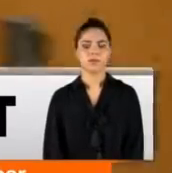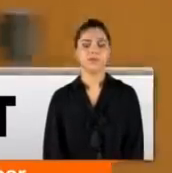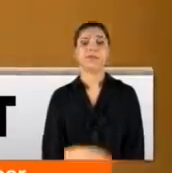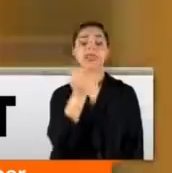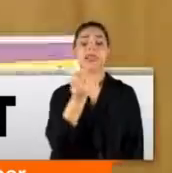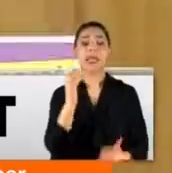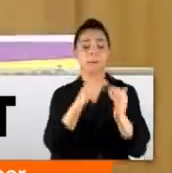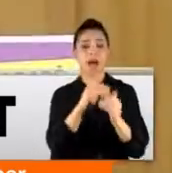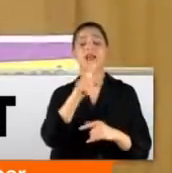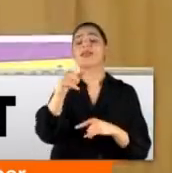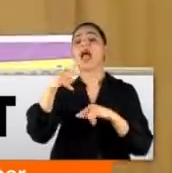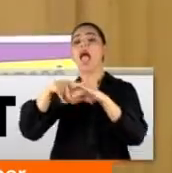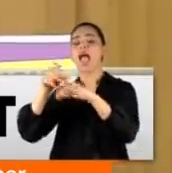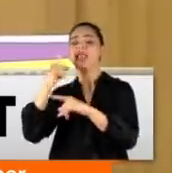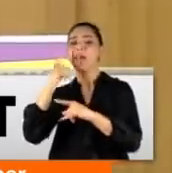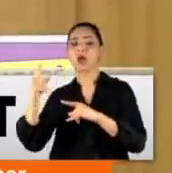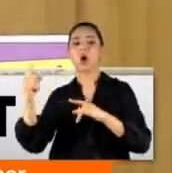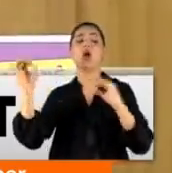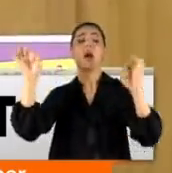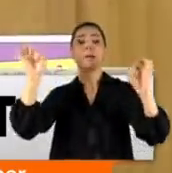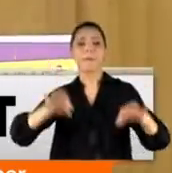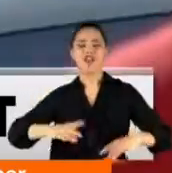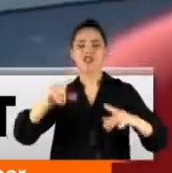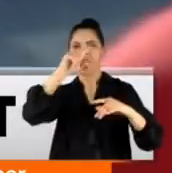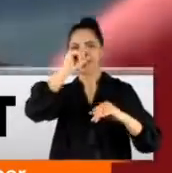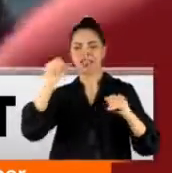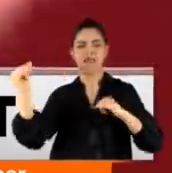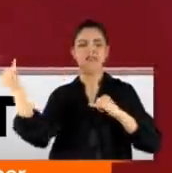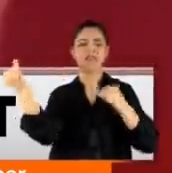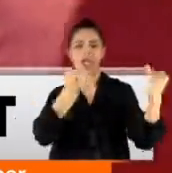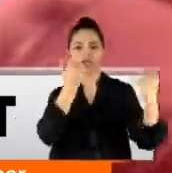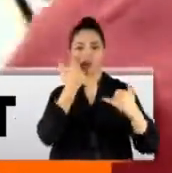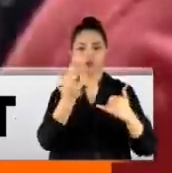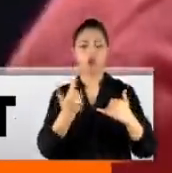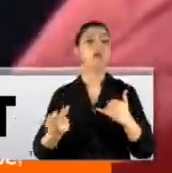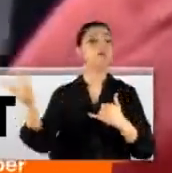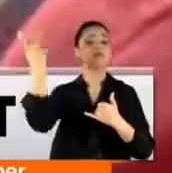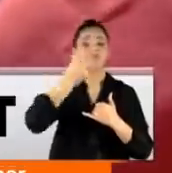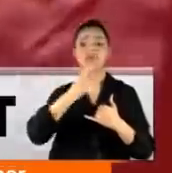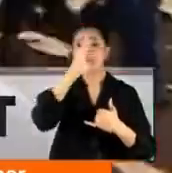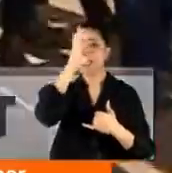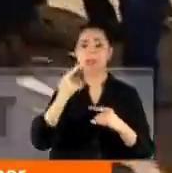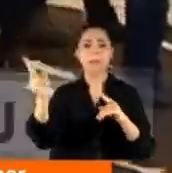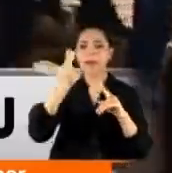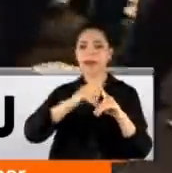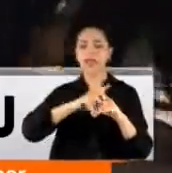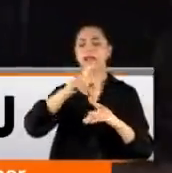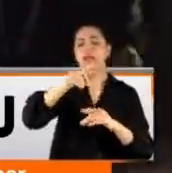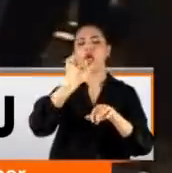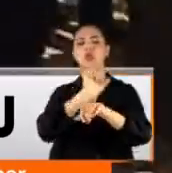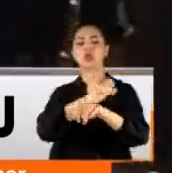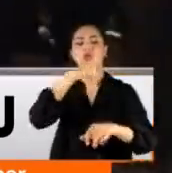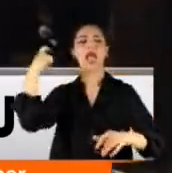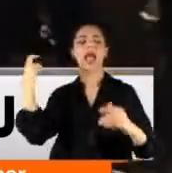İYİ Parti ile HDP arasında başlayan tweet tartışmasında ikinci perdeyi HDP'nin tutuklu eski eş genel başkanı